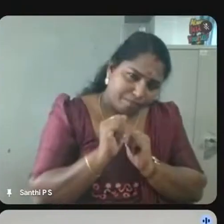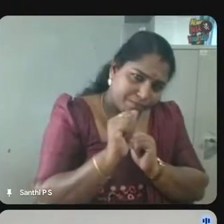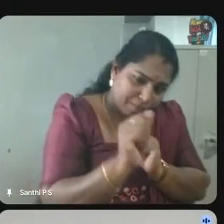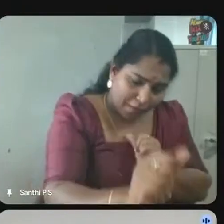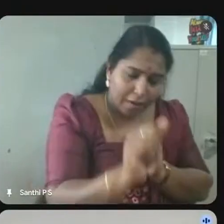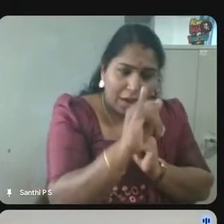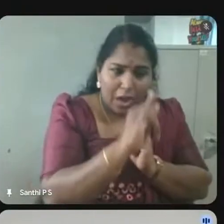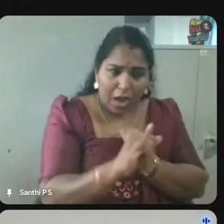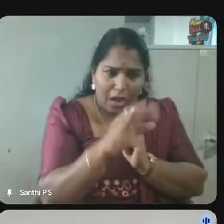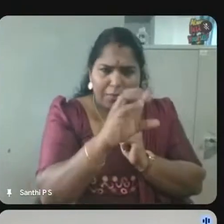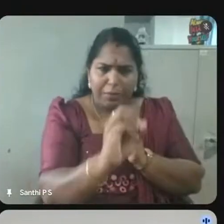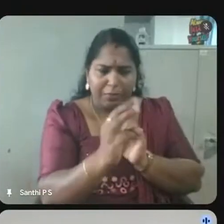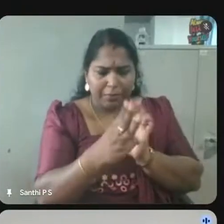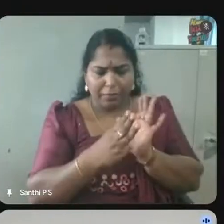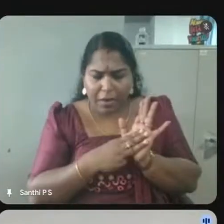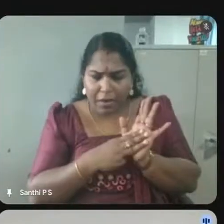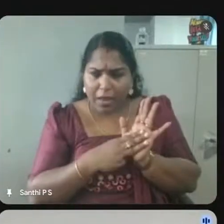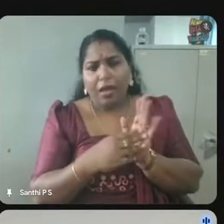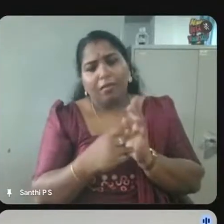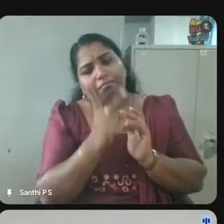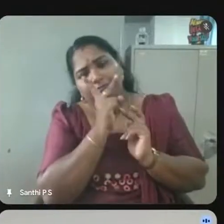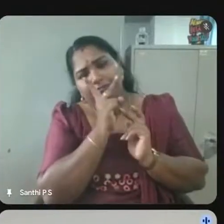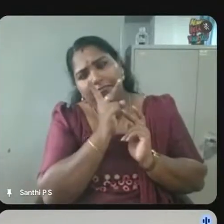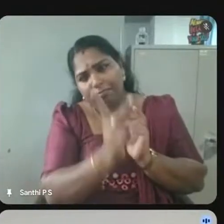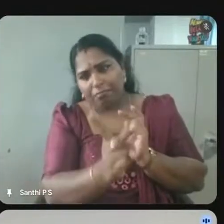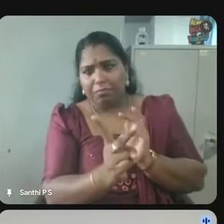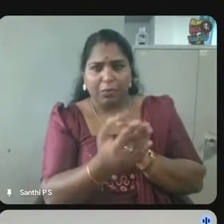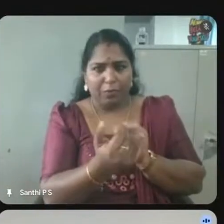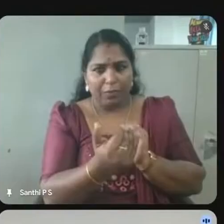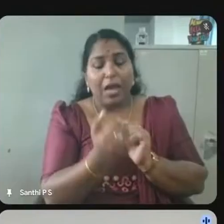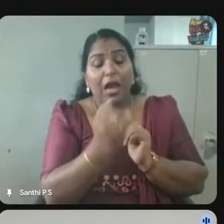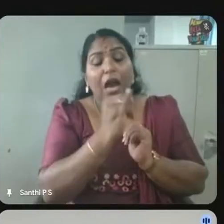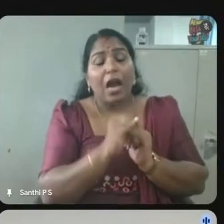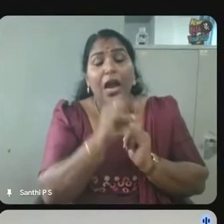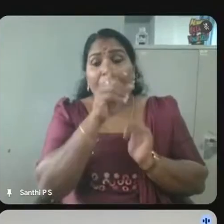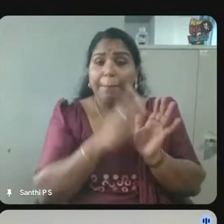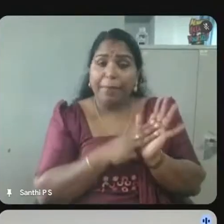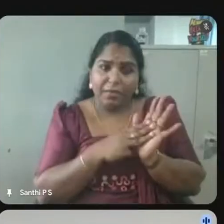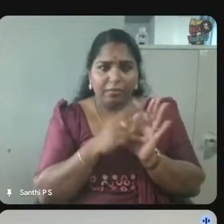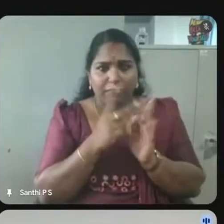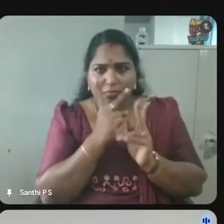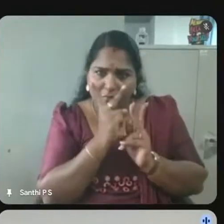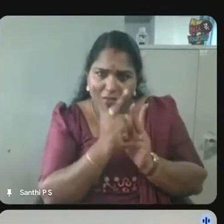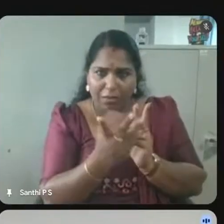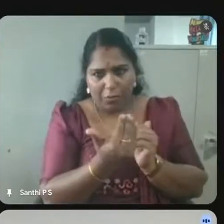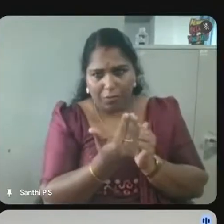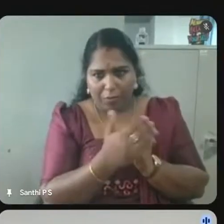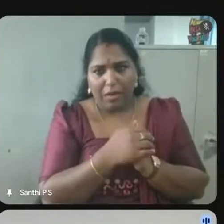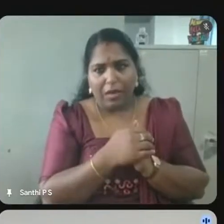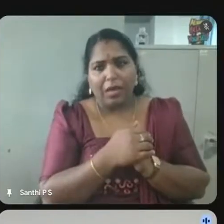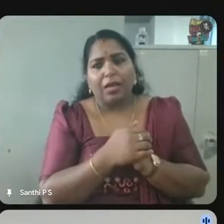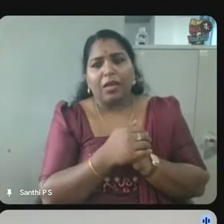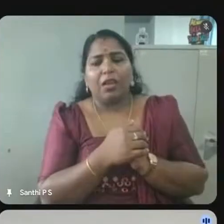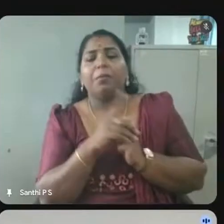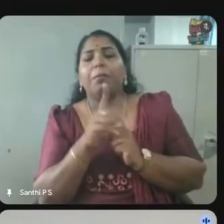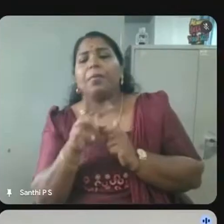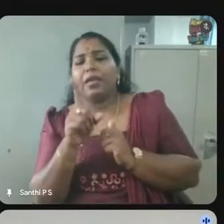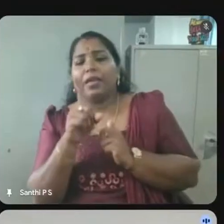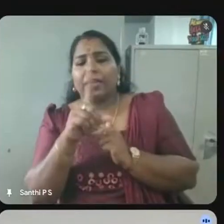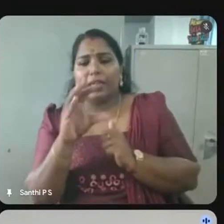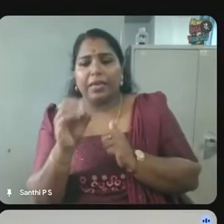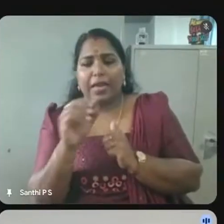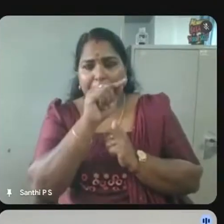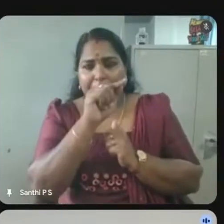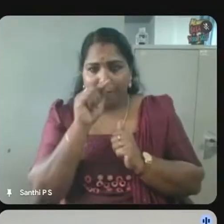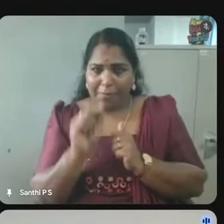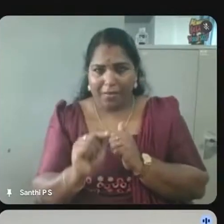ഒരു ഡിസ്റ്റൻസ് ആണ്, ഒരു അക്ഷരമാണ് 6 മീറ്റർ അളവിൽ ഒരാൾക്ക് കാണാൻ പറ്റുന്നത്. അപ്പൊ അവിടെ നമുക്കൊരു 10% കാഴ്ച എന്നാണ് നമ്മൾ യൂഷ്വലി അതിനെ